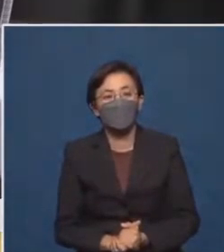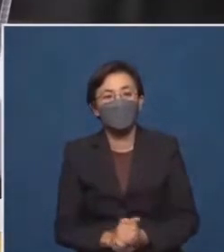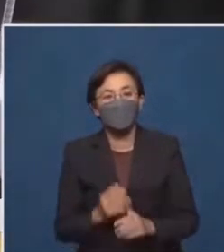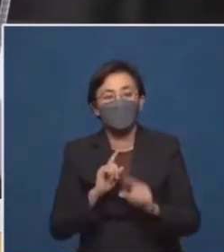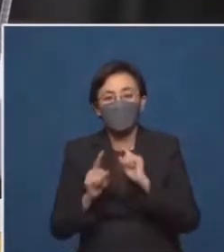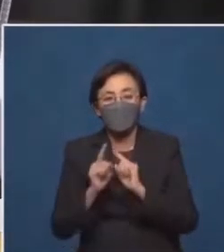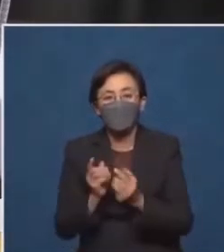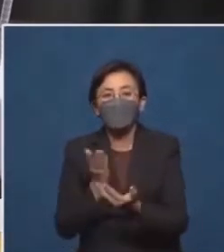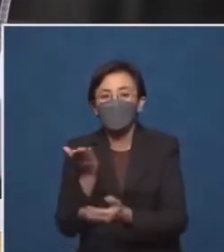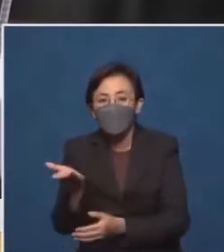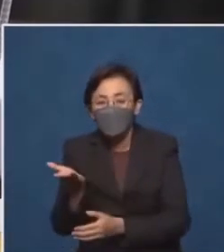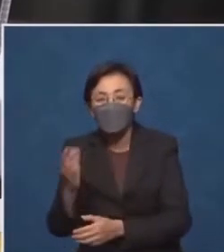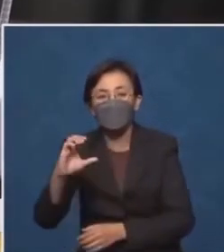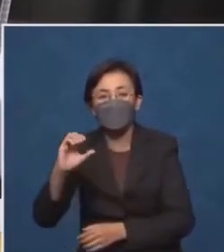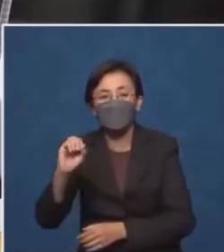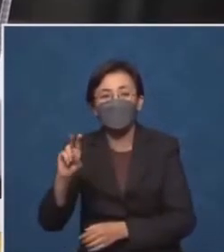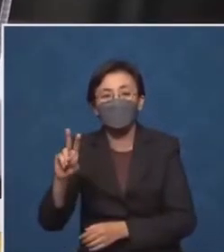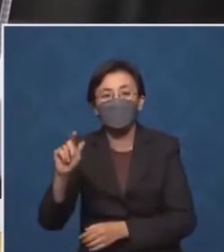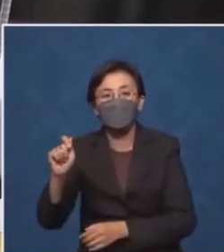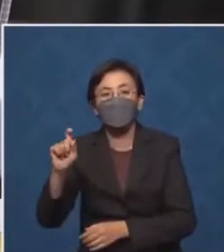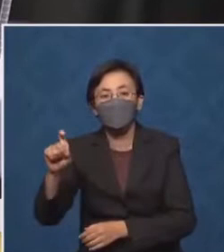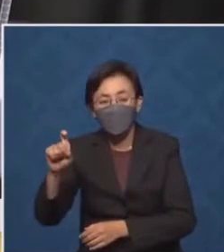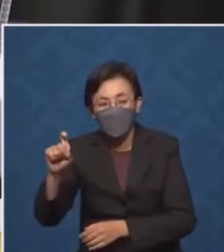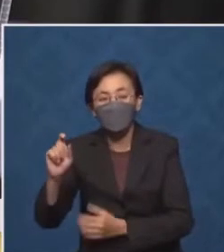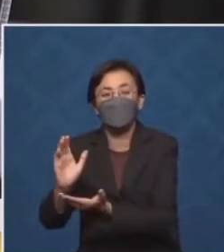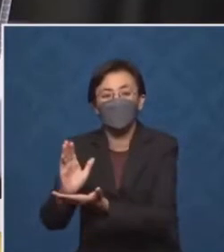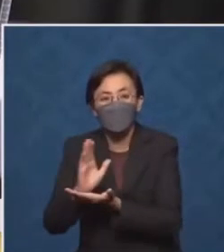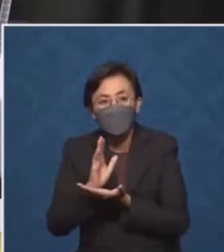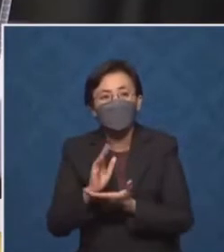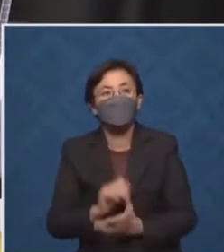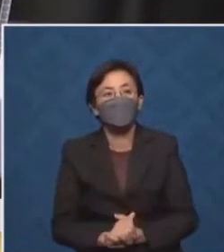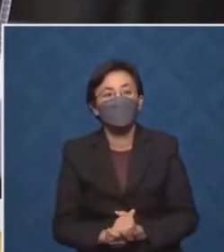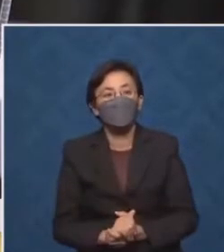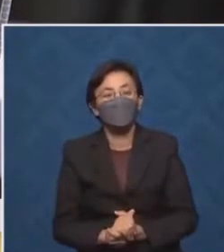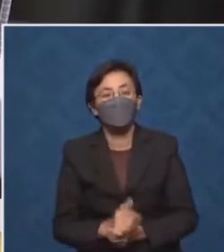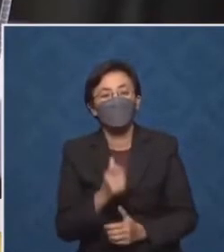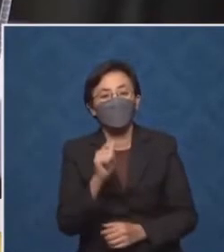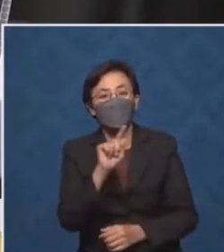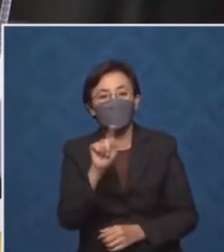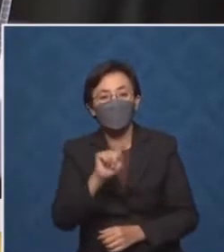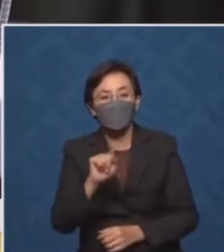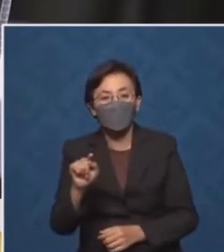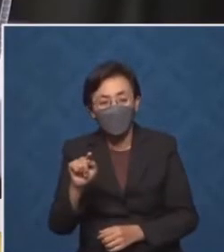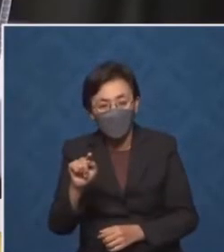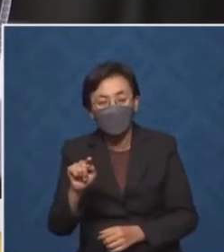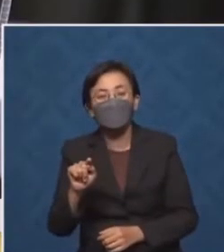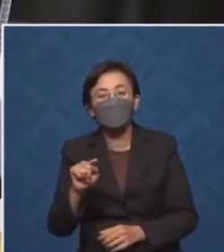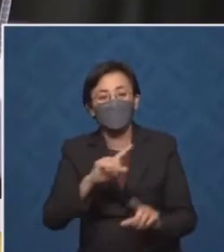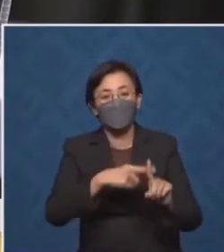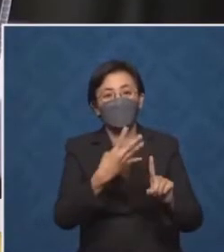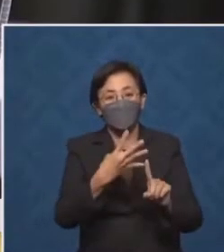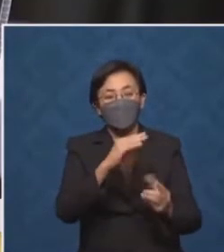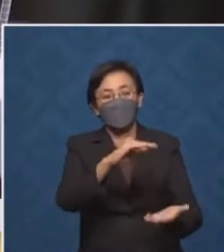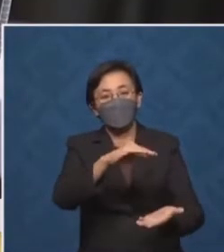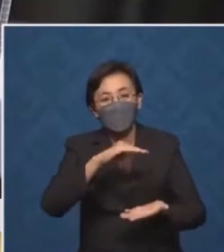เปบริจากที่โแบคสเสียหายครับแนทใชได้วัซิน AstraZeneca เร็ๆ ตแตเดือนเมศา